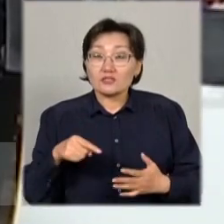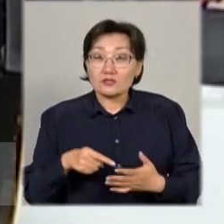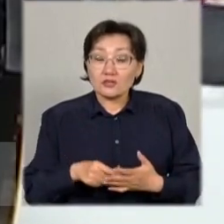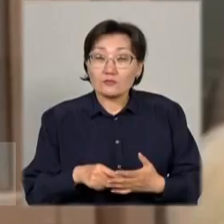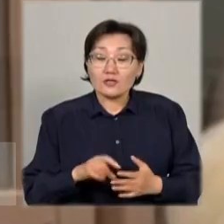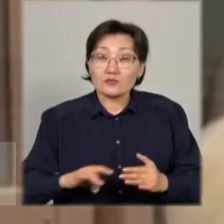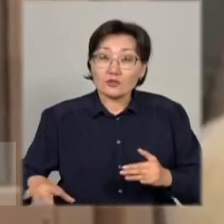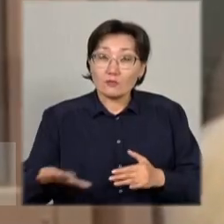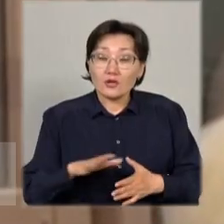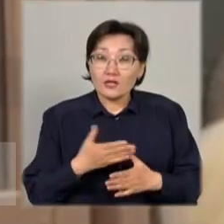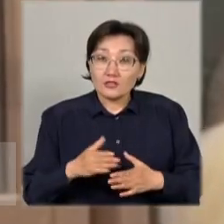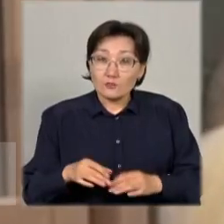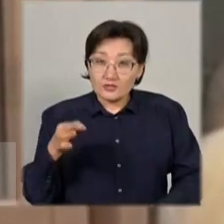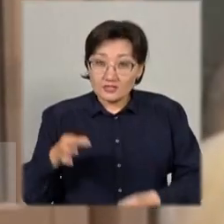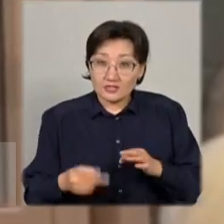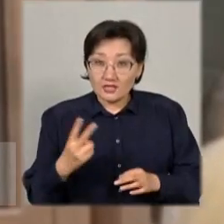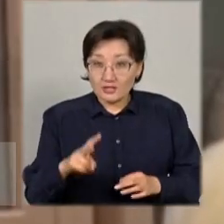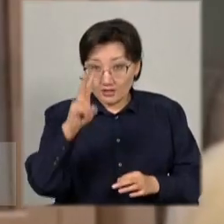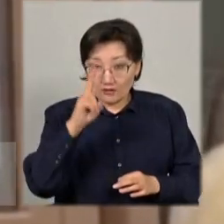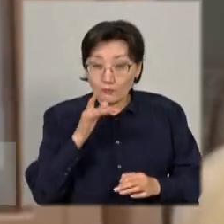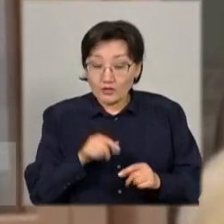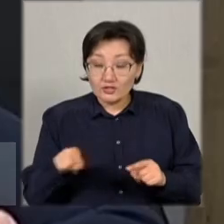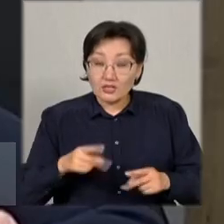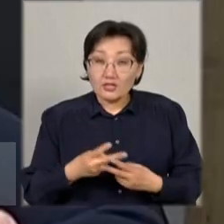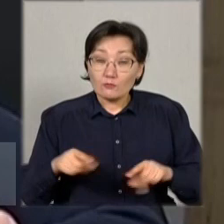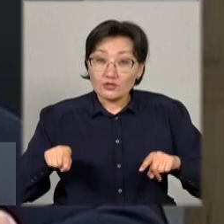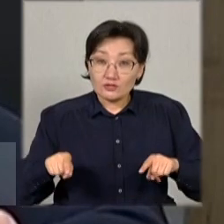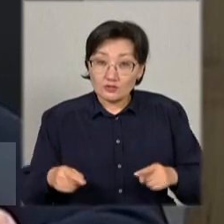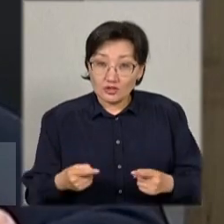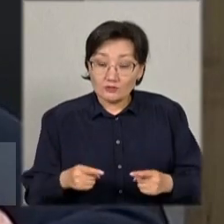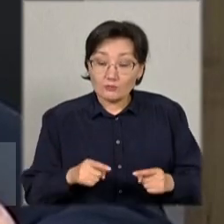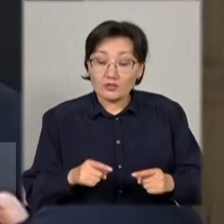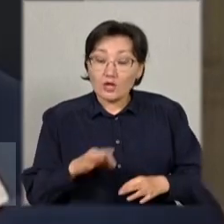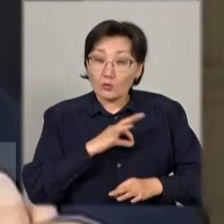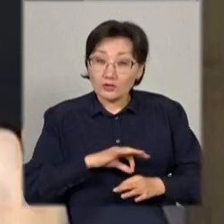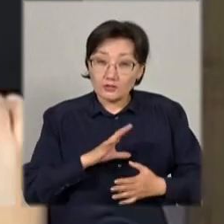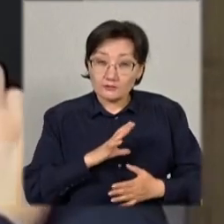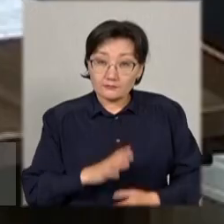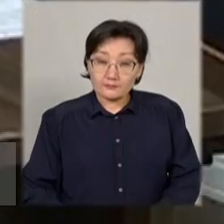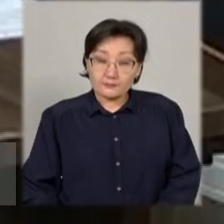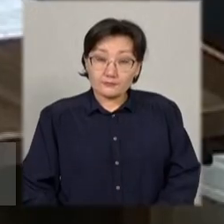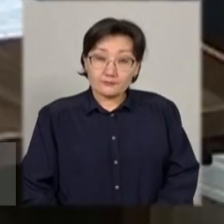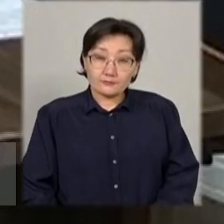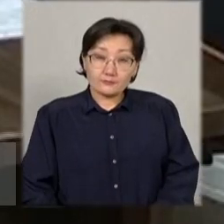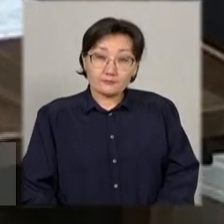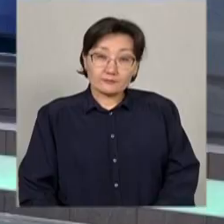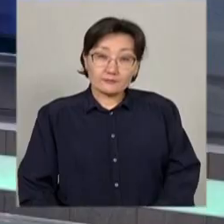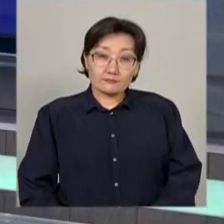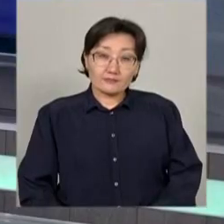Қайрат Боранбаевқа қатысты 2 ай мерзімге қамауға алу түріндегі бұлтартпау шарасын енгізді.